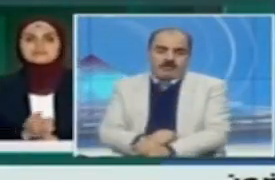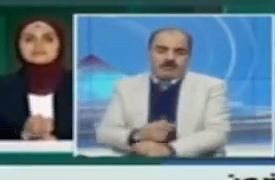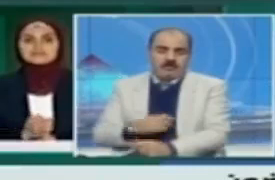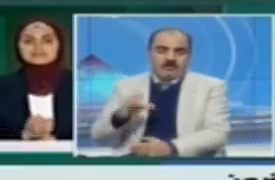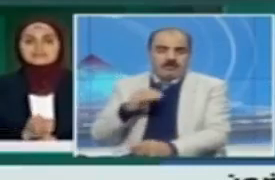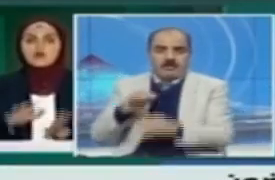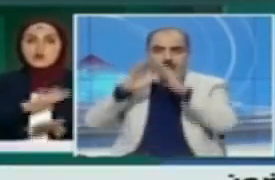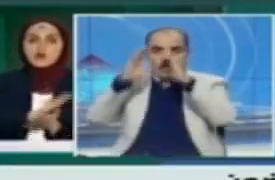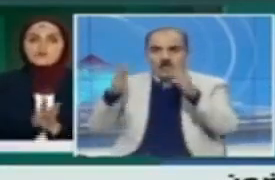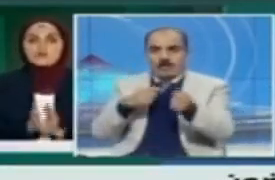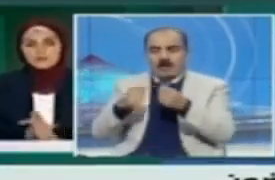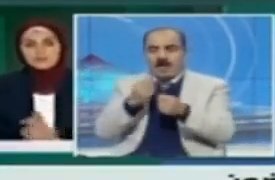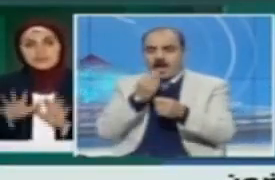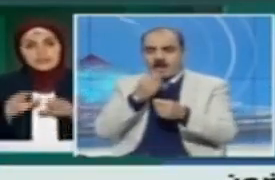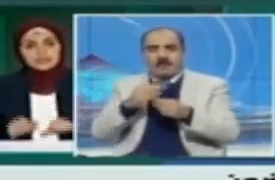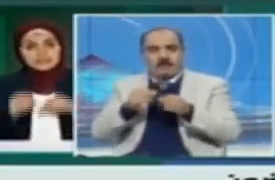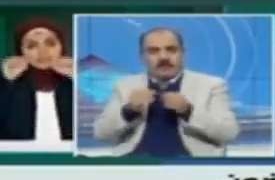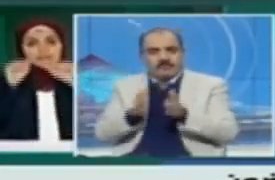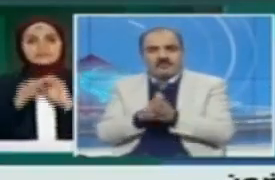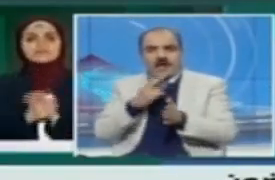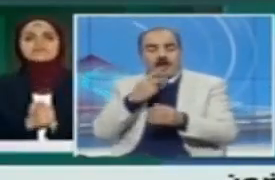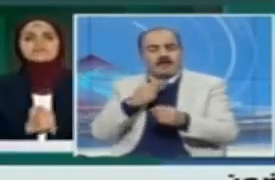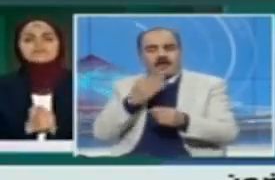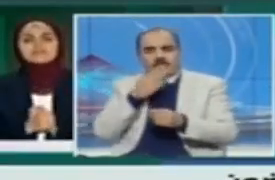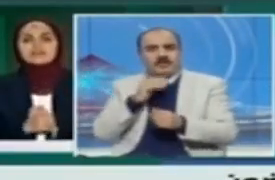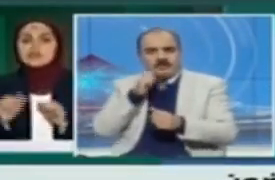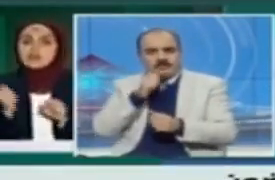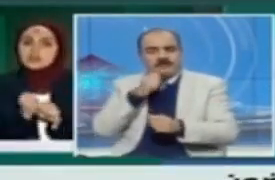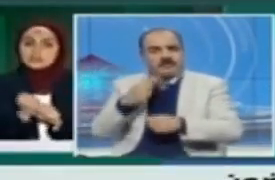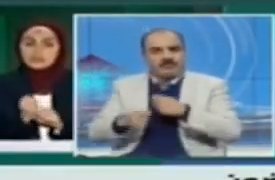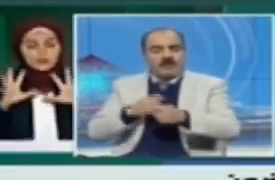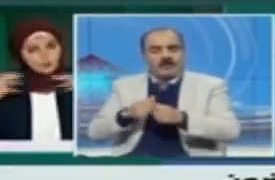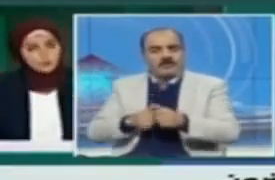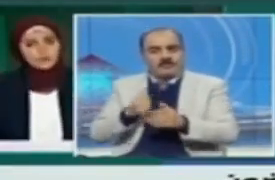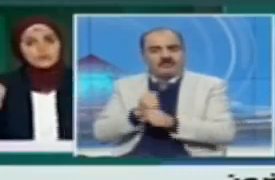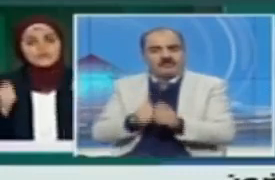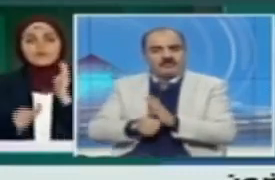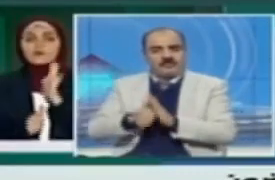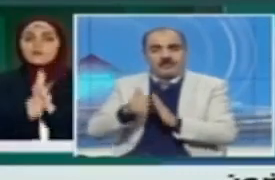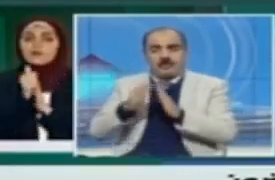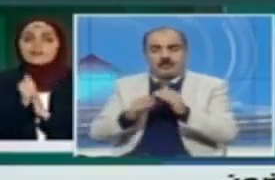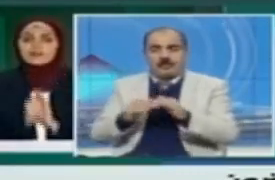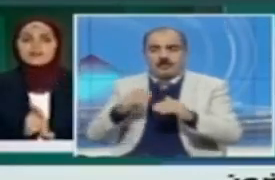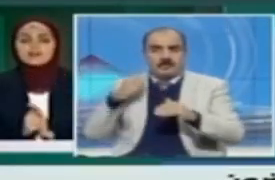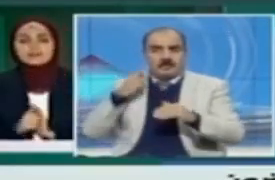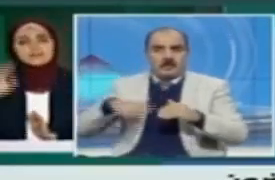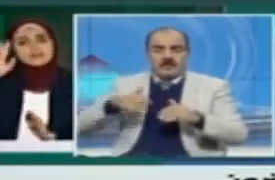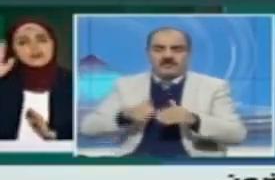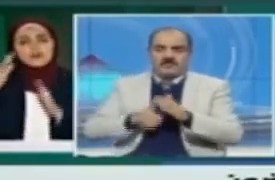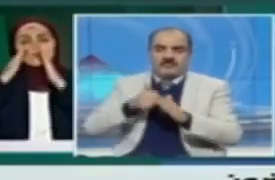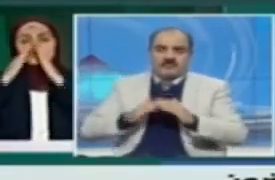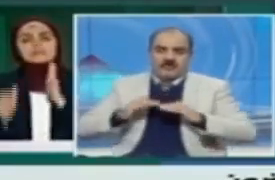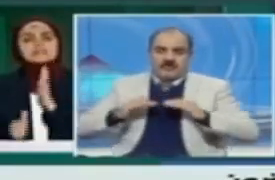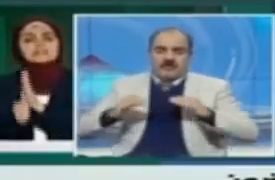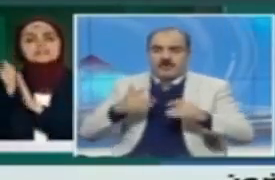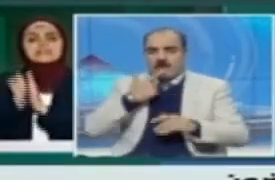كشك وربنا يوفقني واقدر اشتغل فيه وكافح وانجح، ويا رب مصر تكون سمعاني وتنجح زينا،